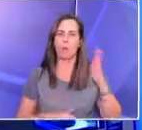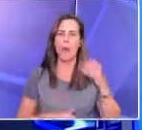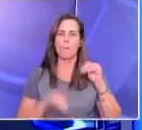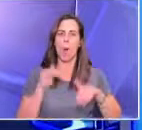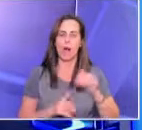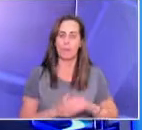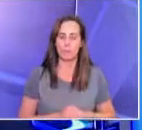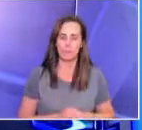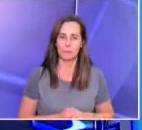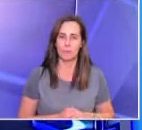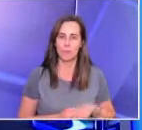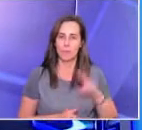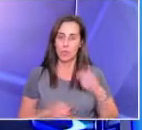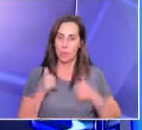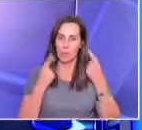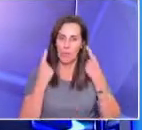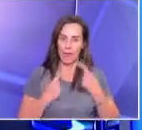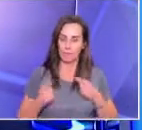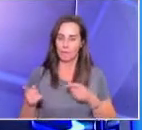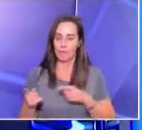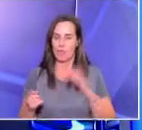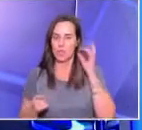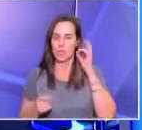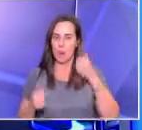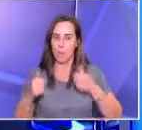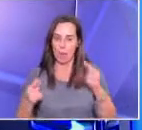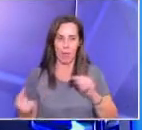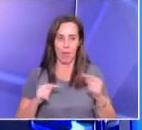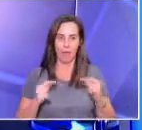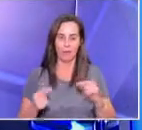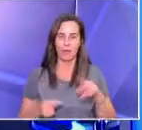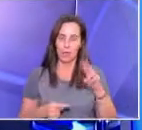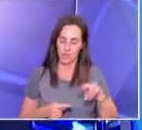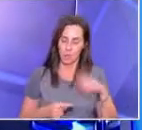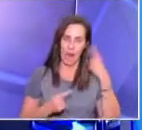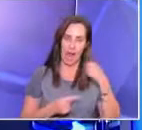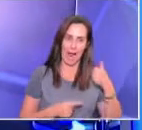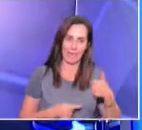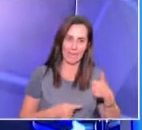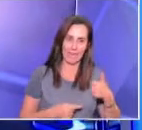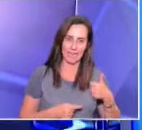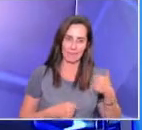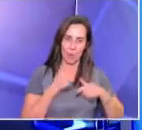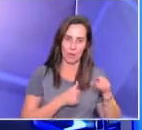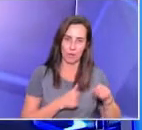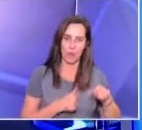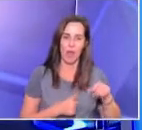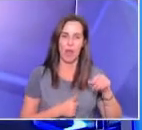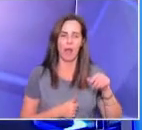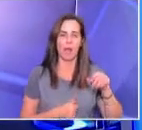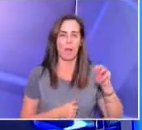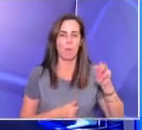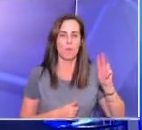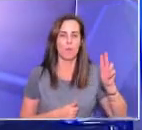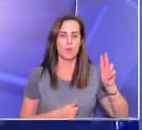מצביעים? יש מועמד חרדי נגד מועמדת אישה? יש מועמד חרדי, משה אבוטבול.